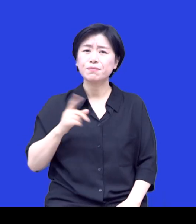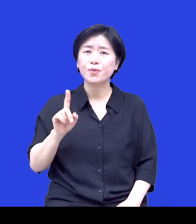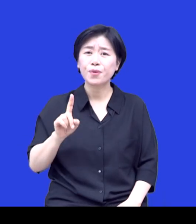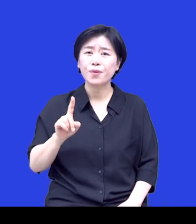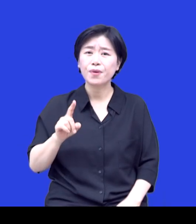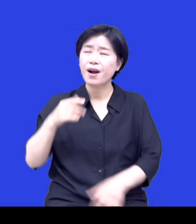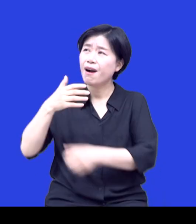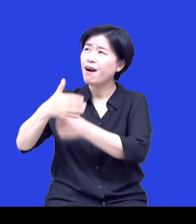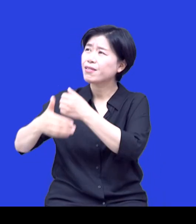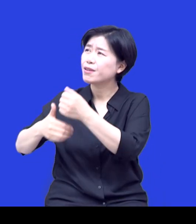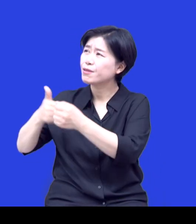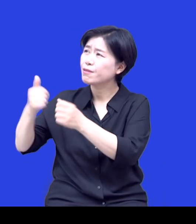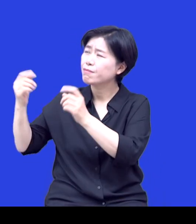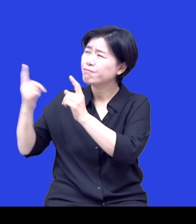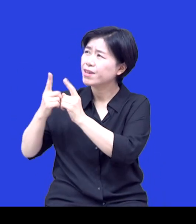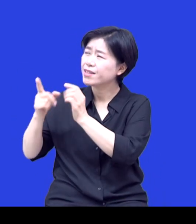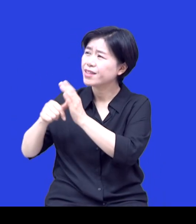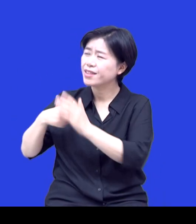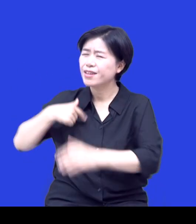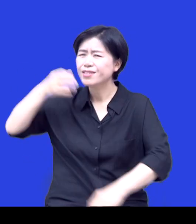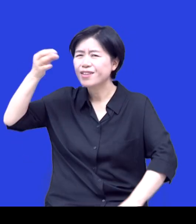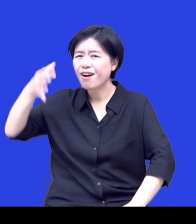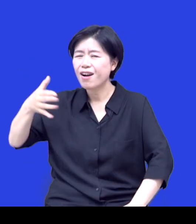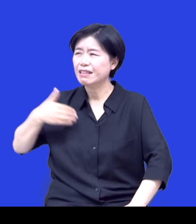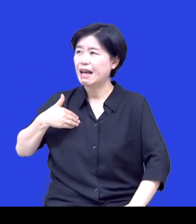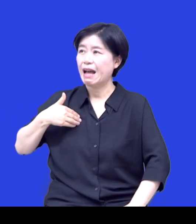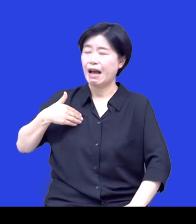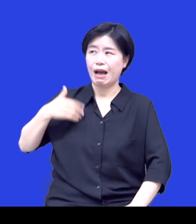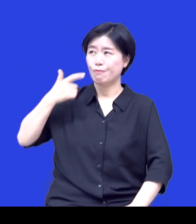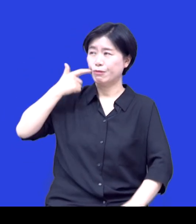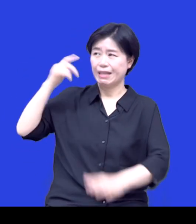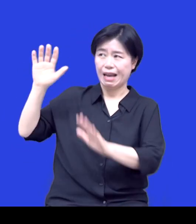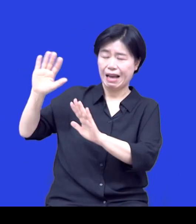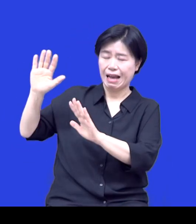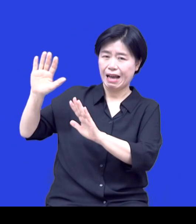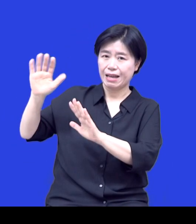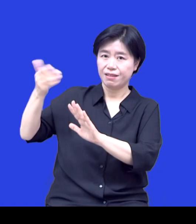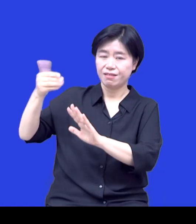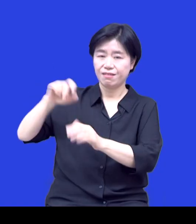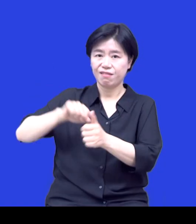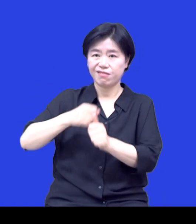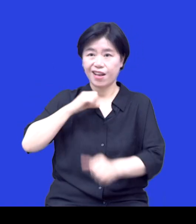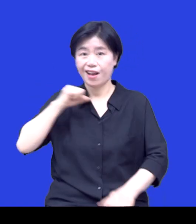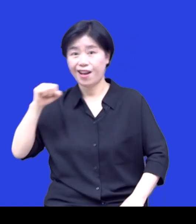하나님한테 죄송하죠. 아버지의 길이 힘들어서 안 하려고 그러다가 붙잡혀서 했는데